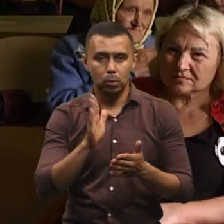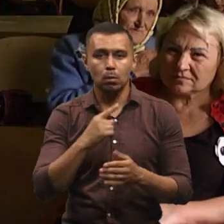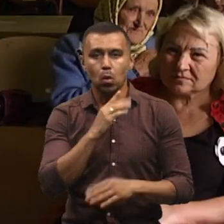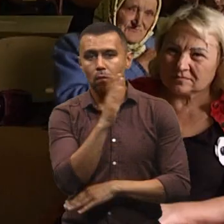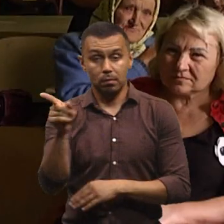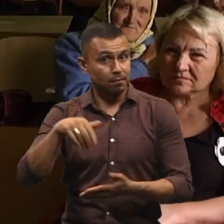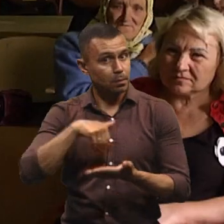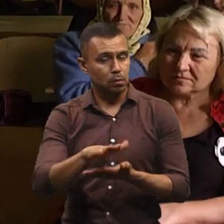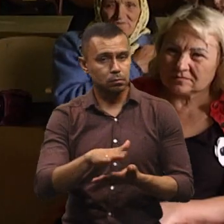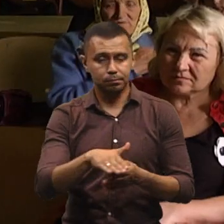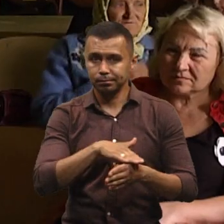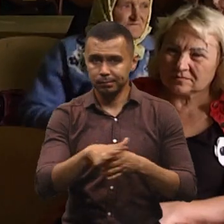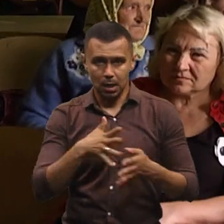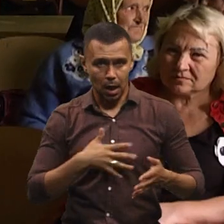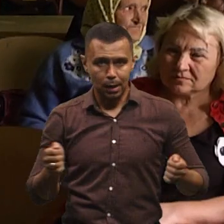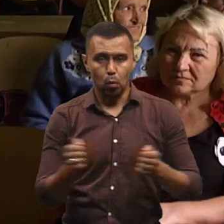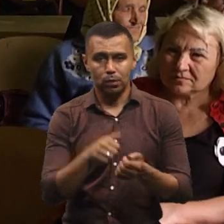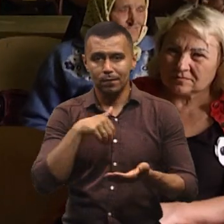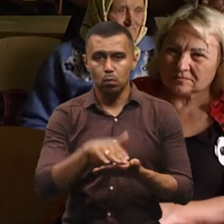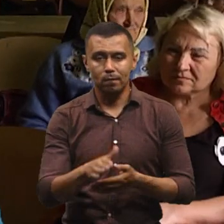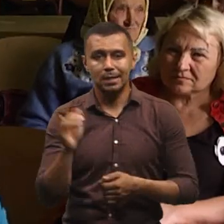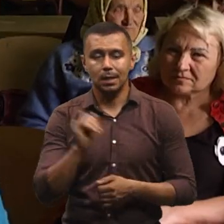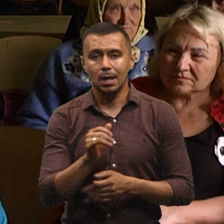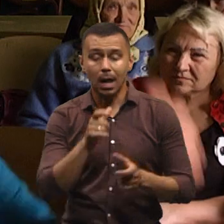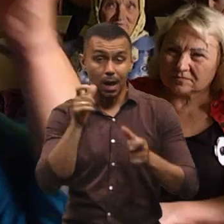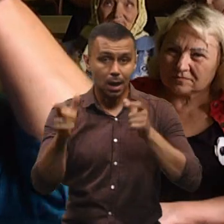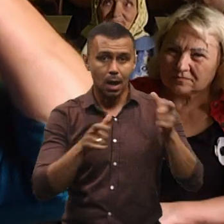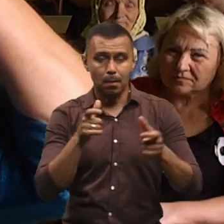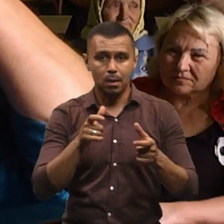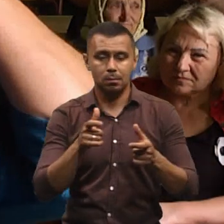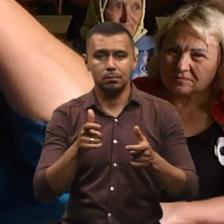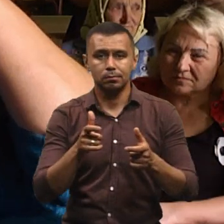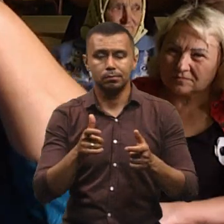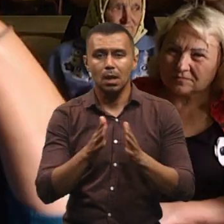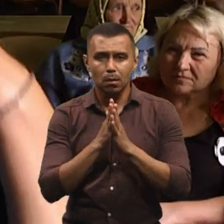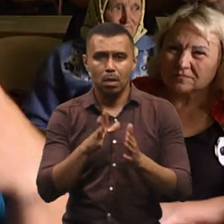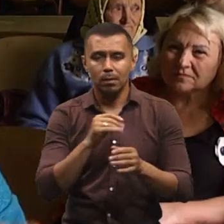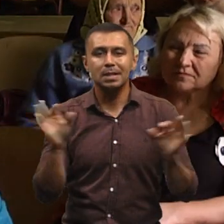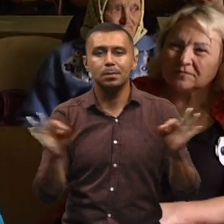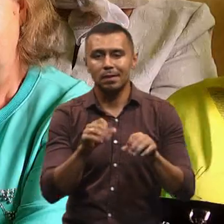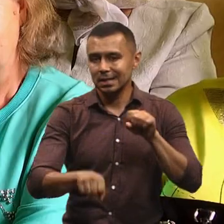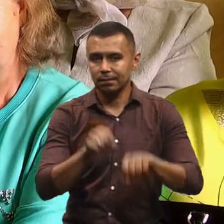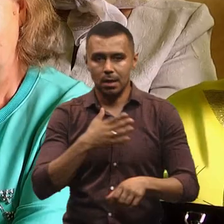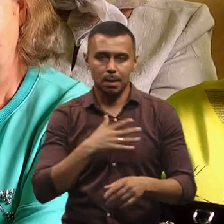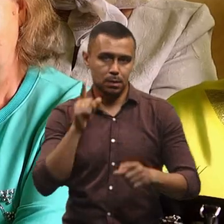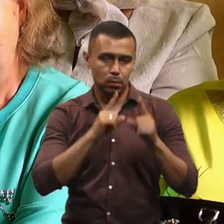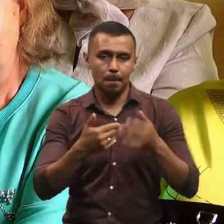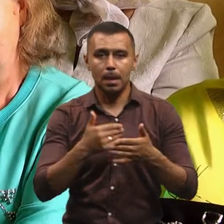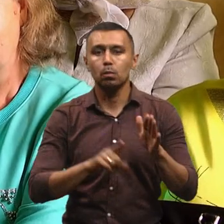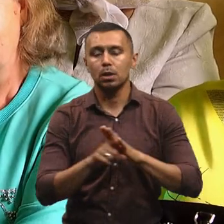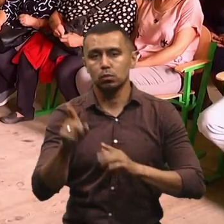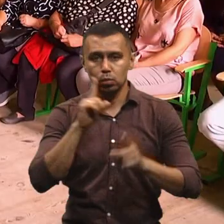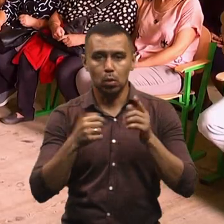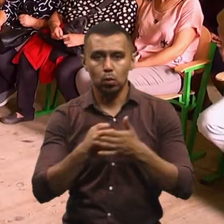вони відмовилися категорично відмовилися і криками і мантрами своїми співами вони зірвали нам збори перед початком